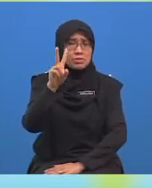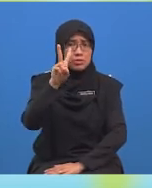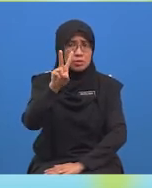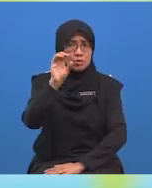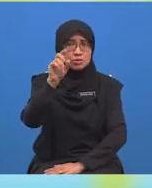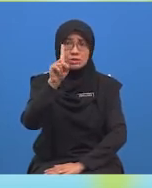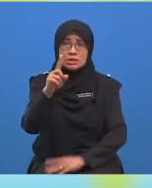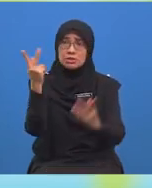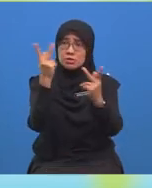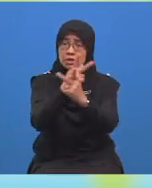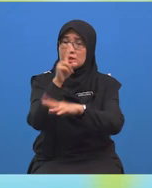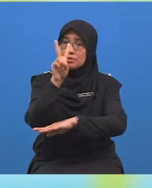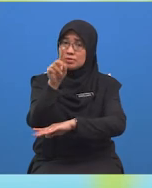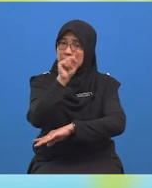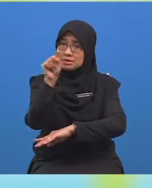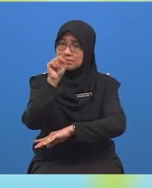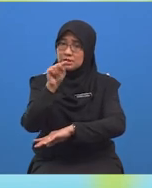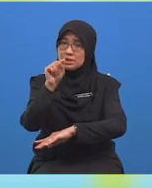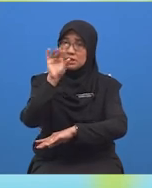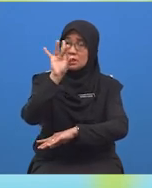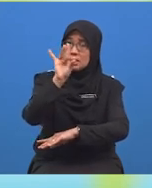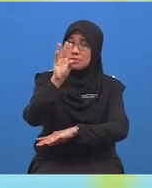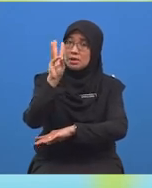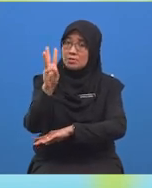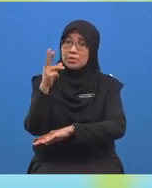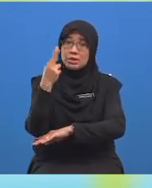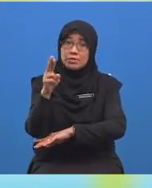43,201 darab 2 sama dengan